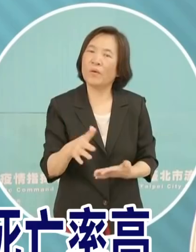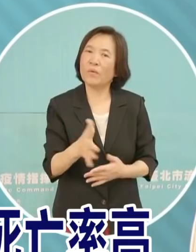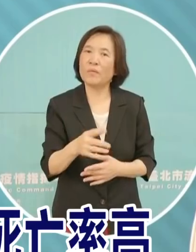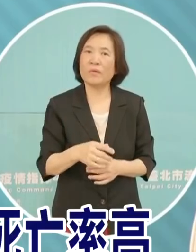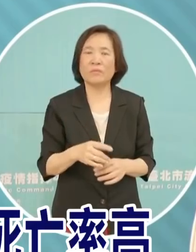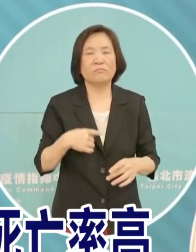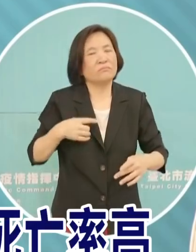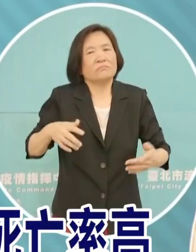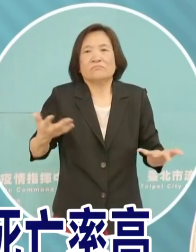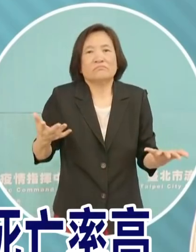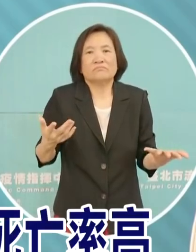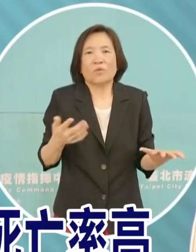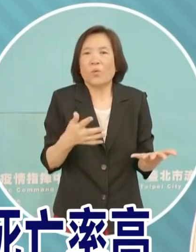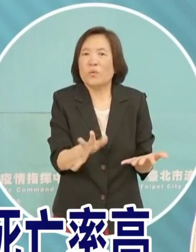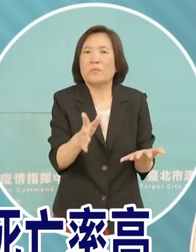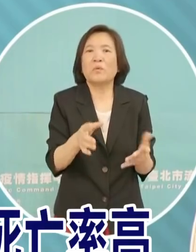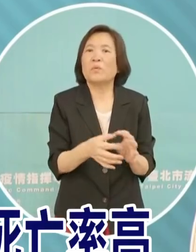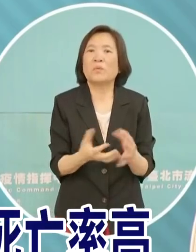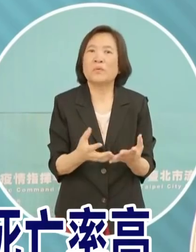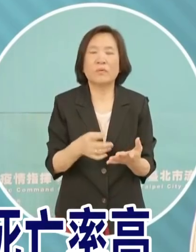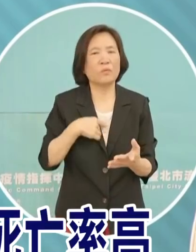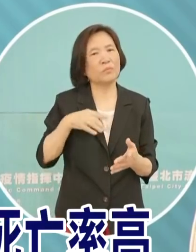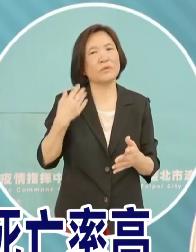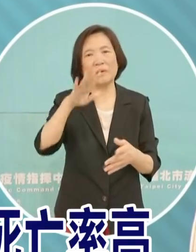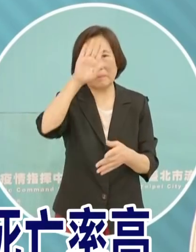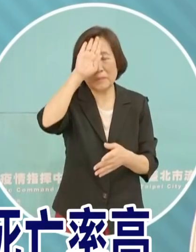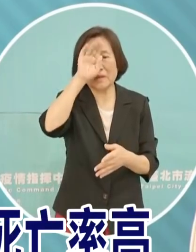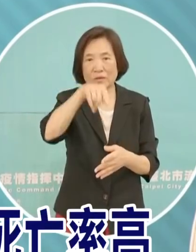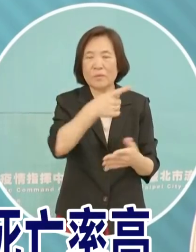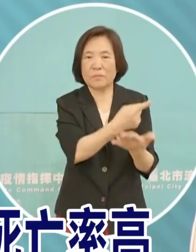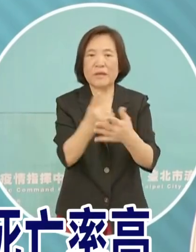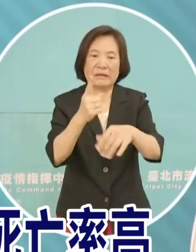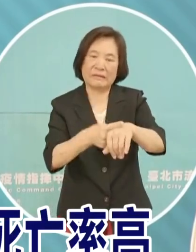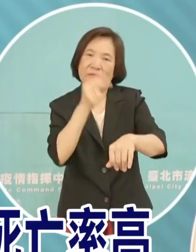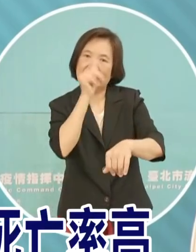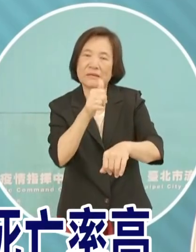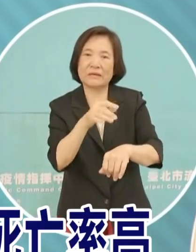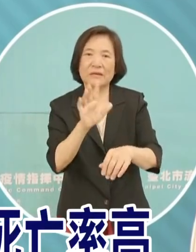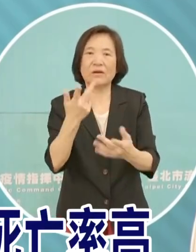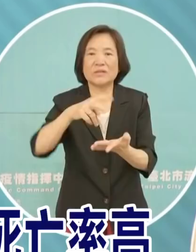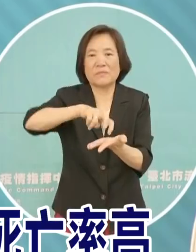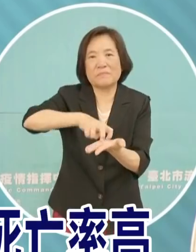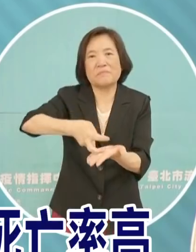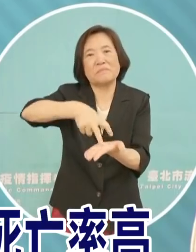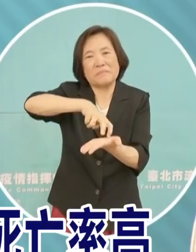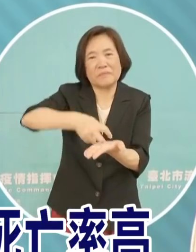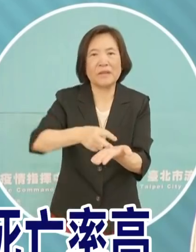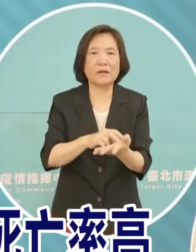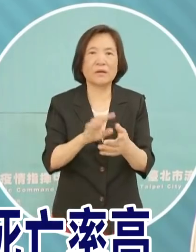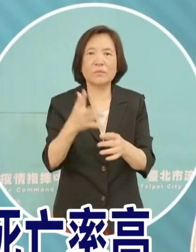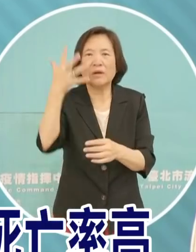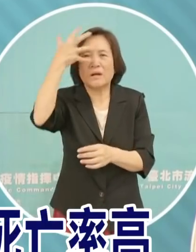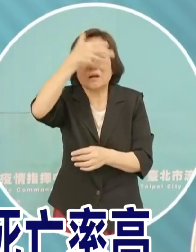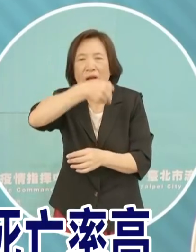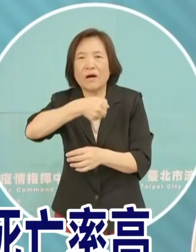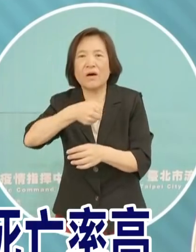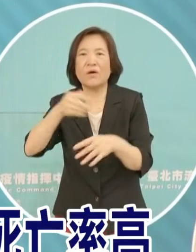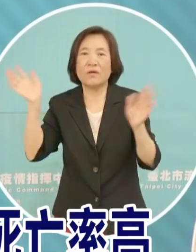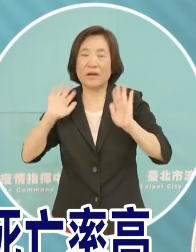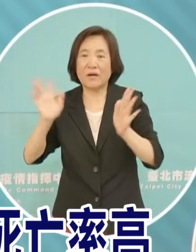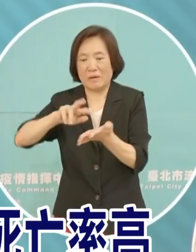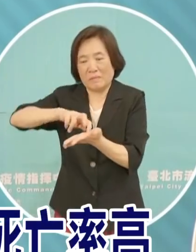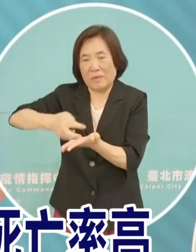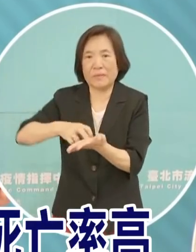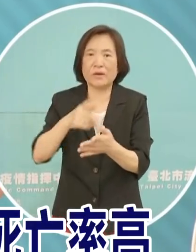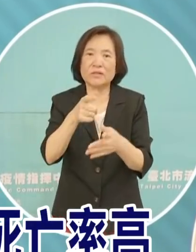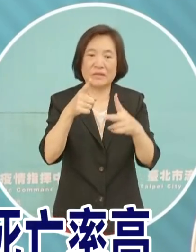什么为什么的哈，因为每个疾病都有它的特色，就好像你说小儿麻痹嘛，对不对？也没有说叫老儿麻痹啊。那你